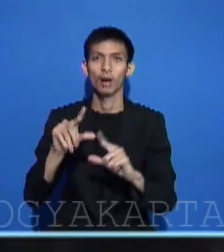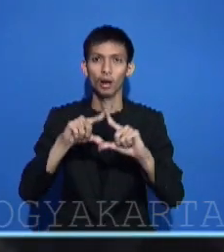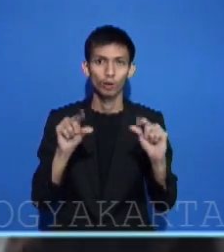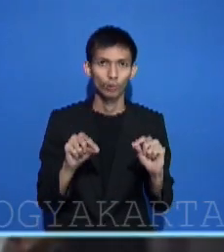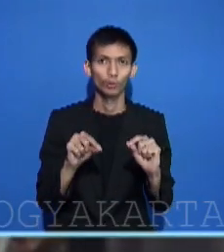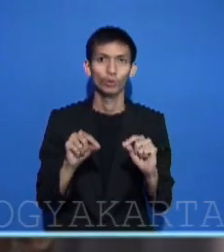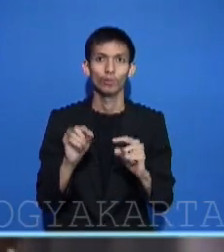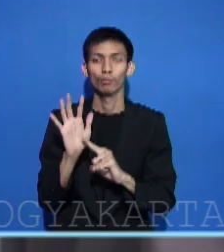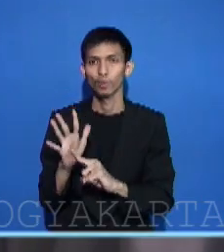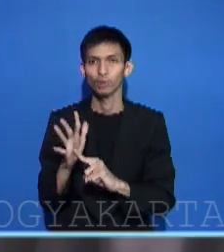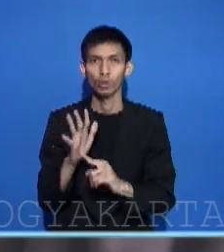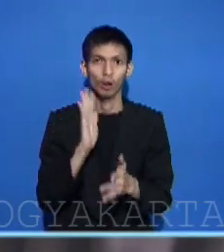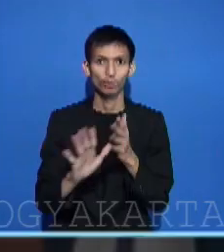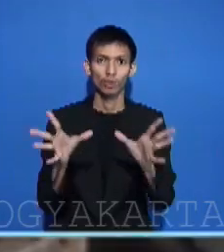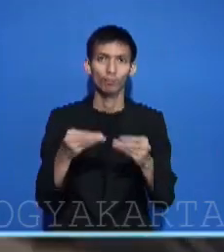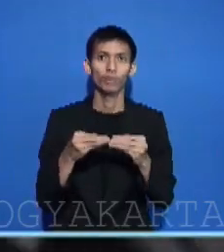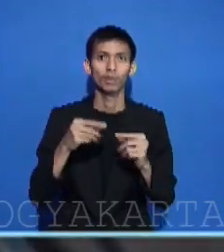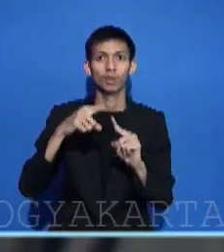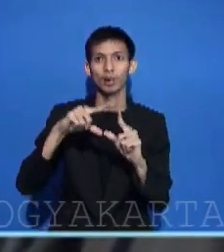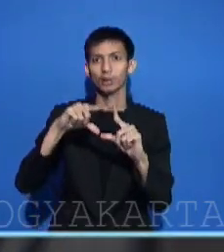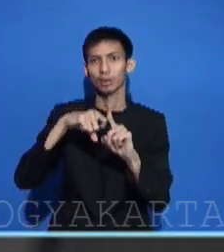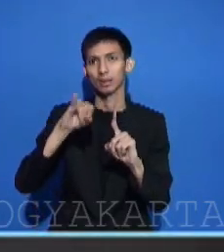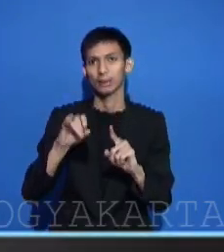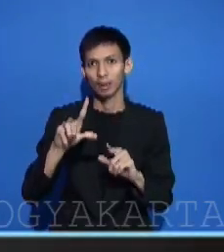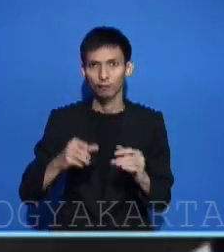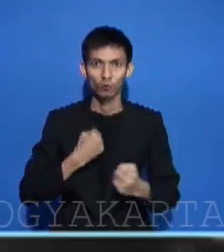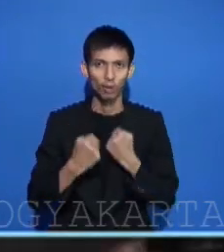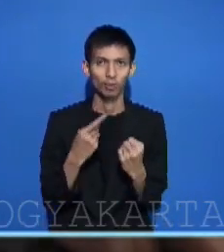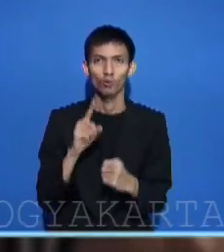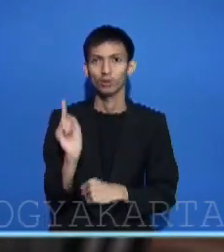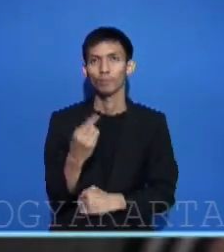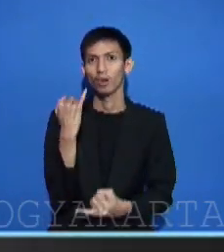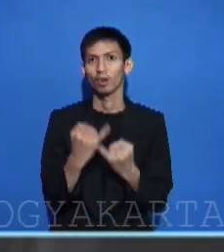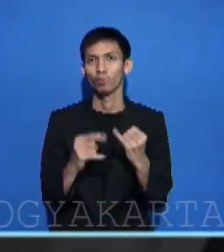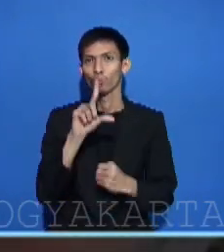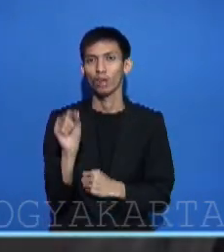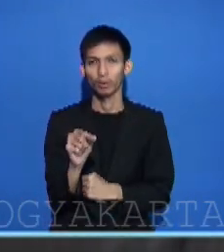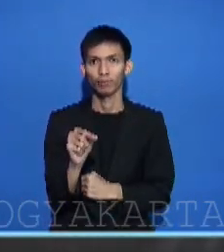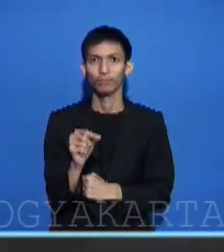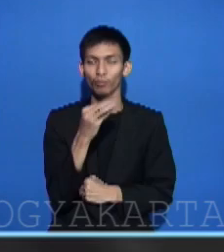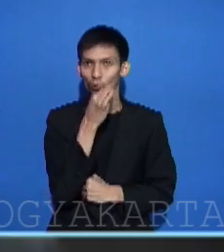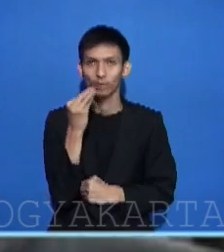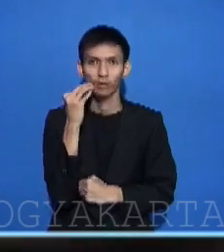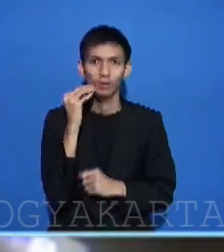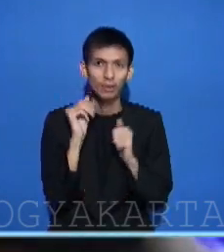mendapatkan takjil. Rencananya, kegiatan ini dilaksanakan hingga akhir bulan Ramadan dengan menyiapkan